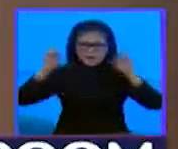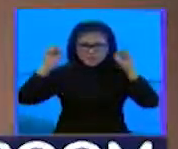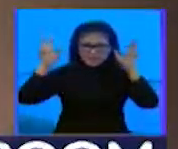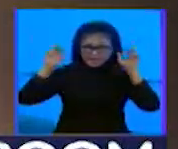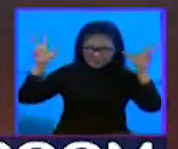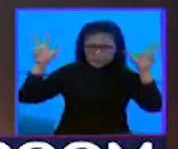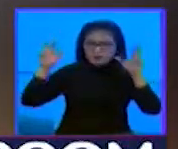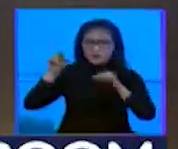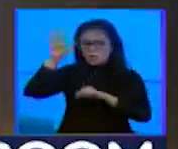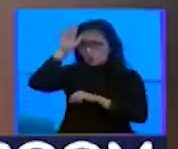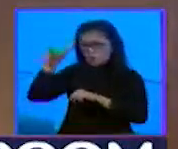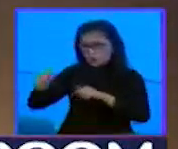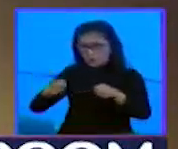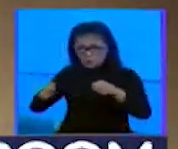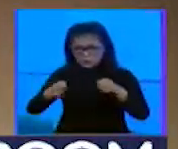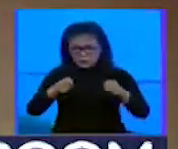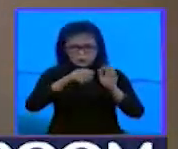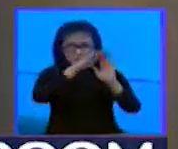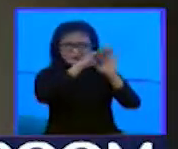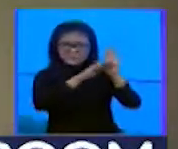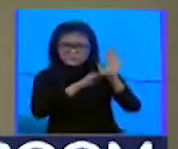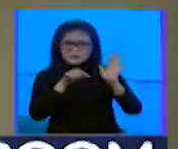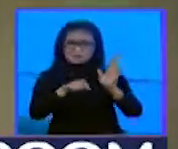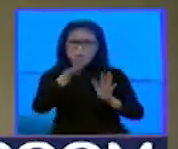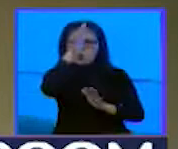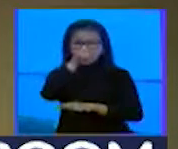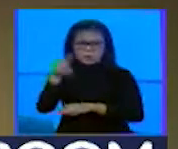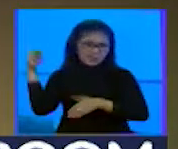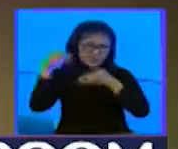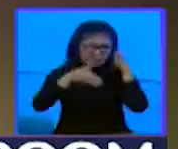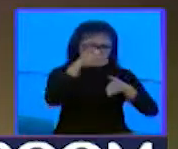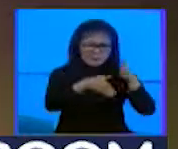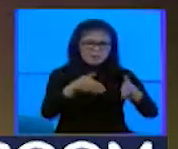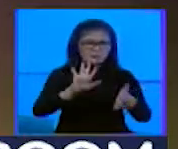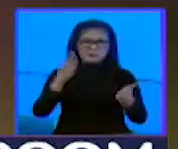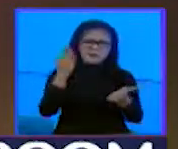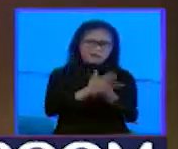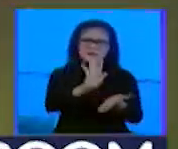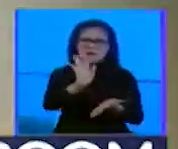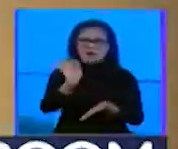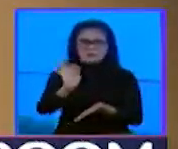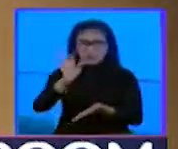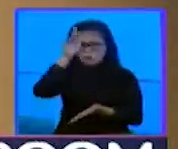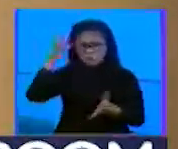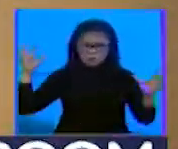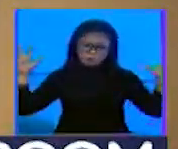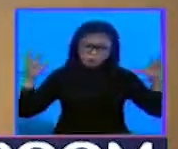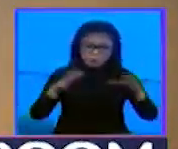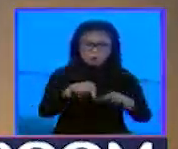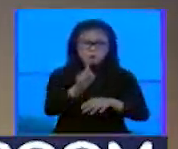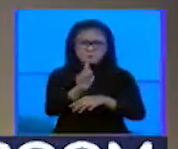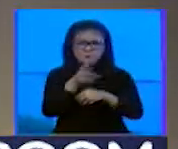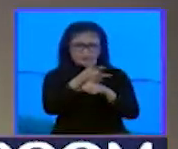wisata juga tidak membatasi jumlah pengunjung, hingga pengunjung pun membludak. Kerumunan pengunjung diketahui dari viralnya video amatir